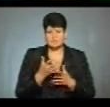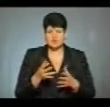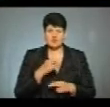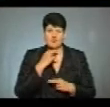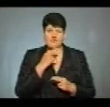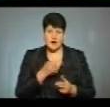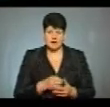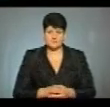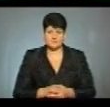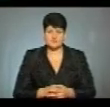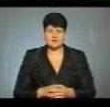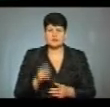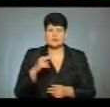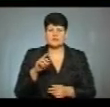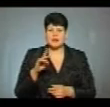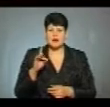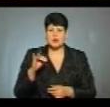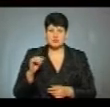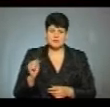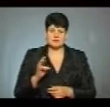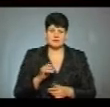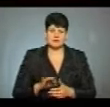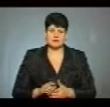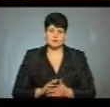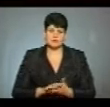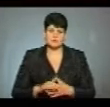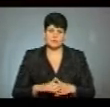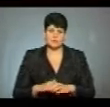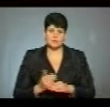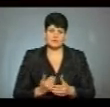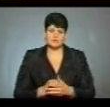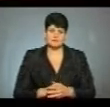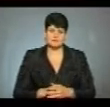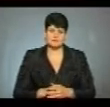уваги. Діана Ярошенко, Оксана Галіяш. Новини на Суспільному. Тернопіль.